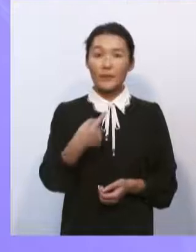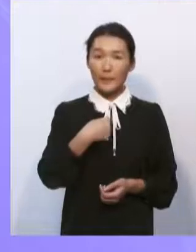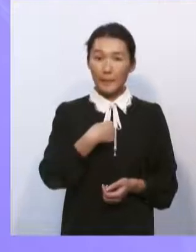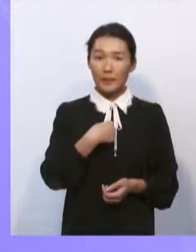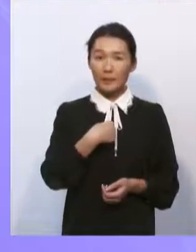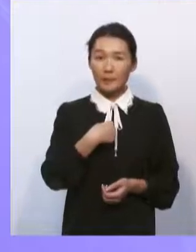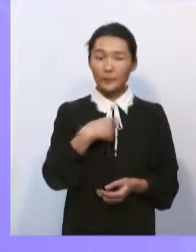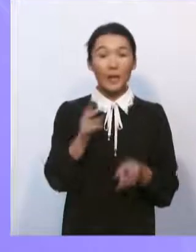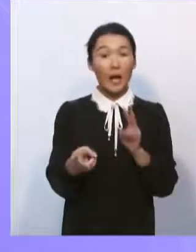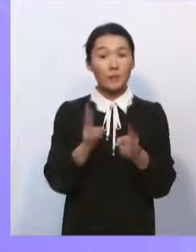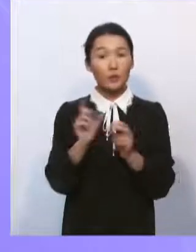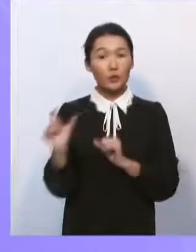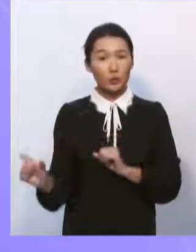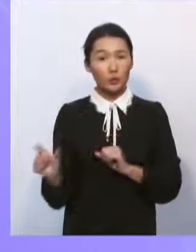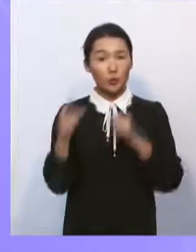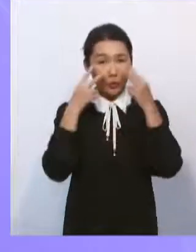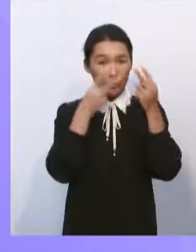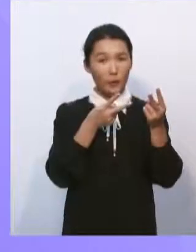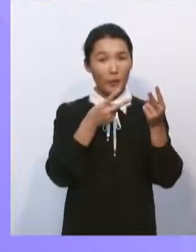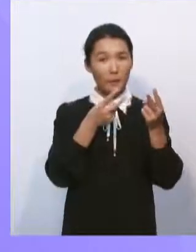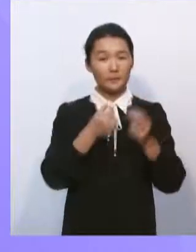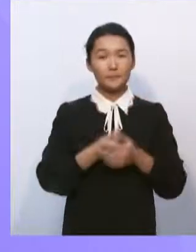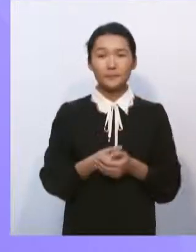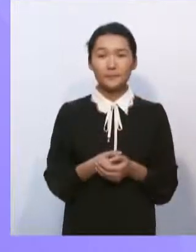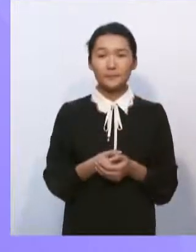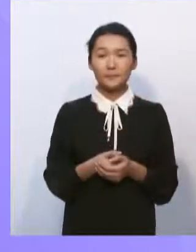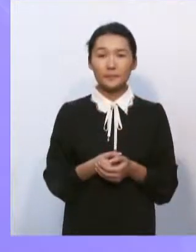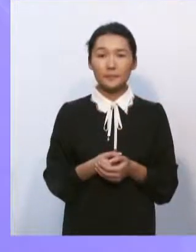Мен ашпозчуну көрүп турам.